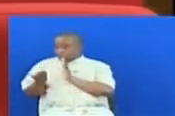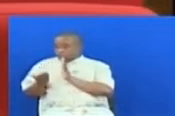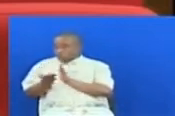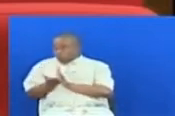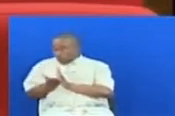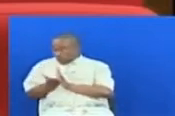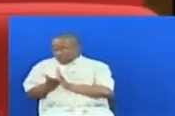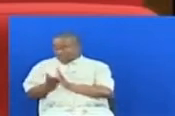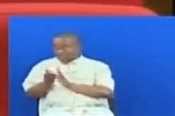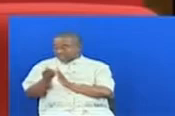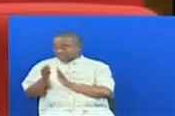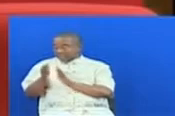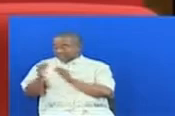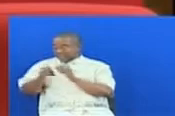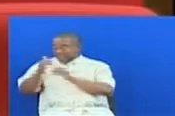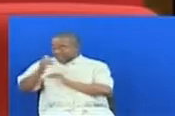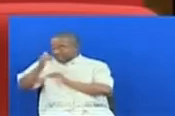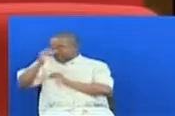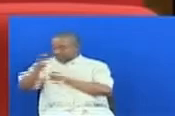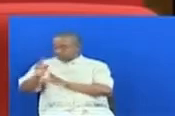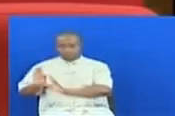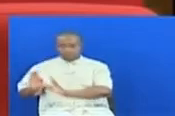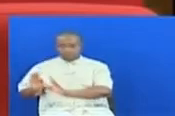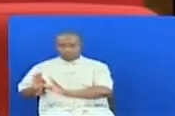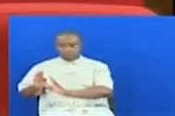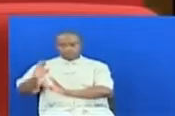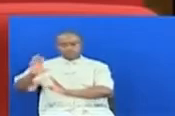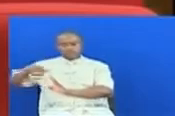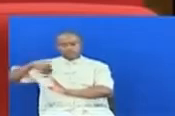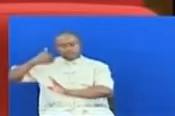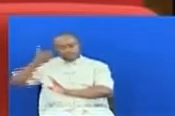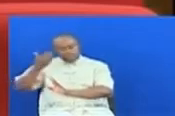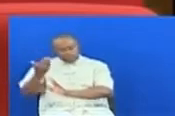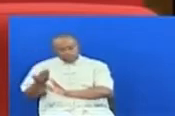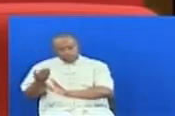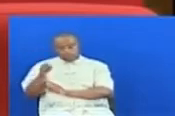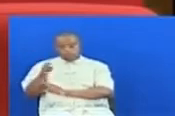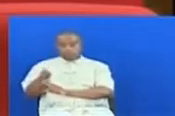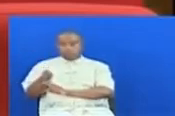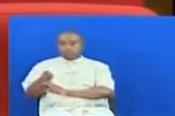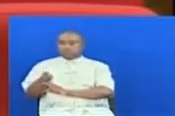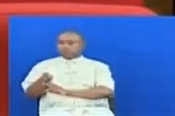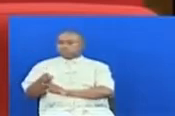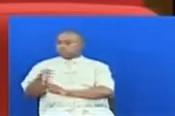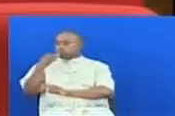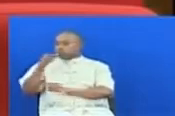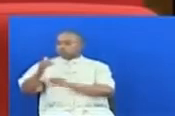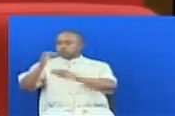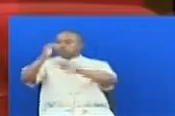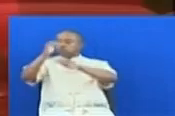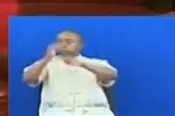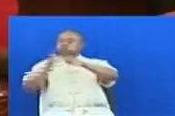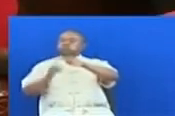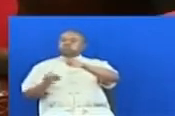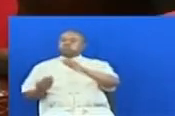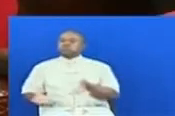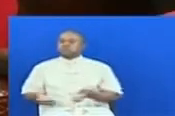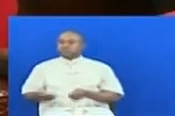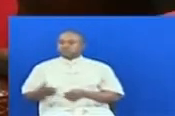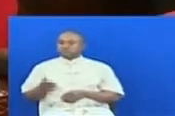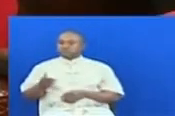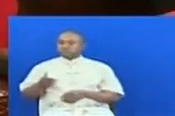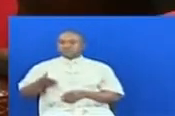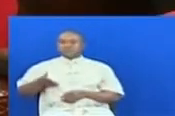fulani au ngazi fulani, lakini baadaye bila maelezo wanajikuta kwamba wamerudishwa chini, na serikali